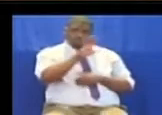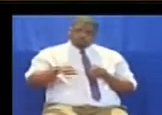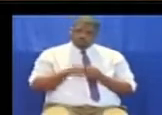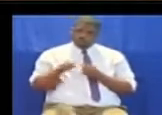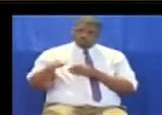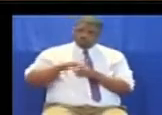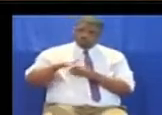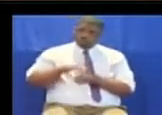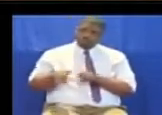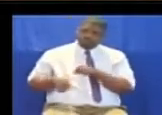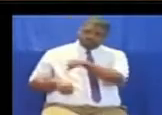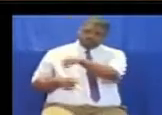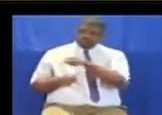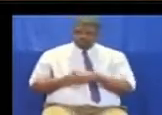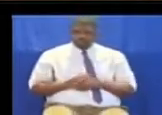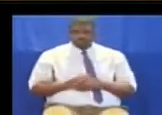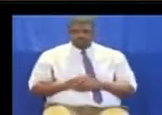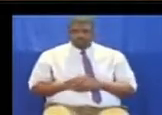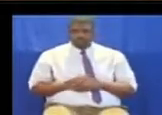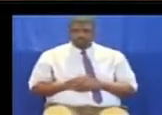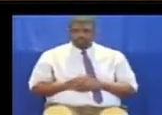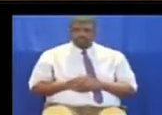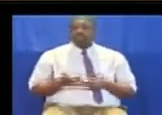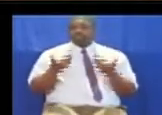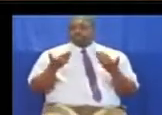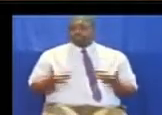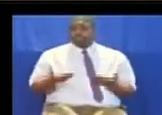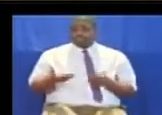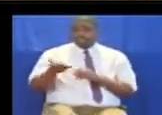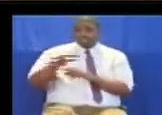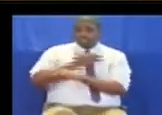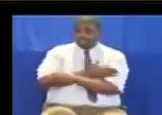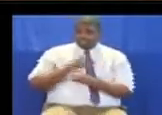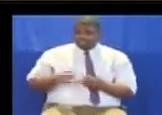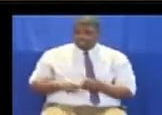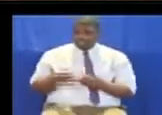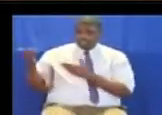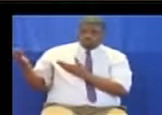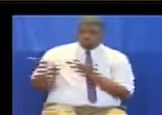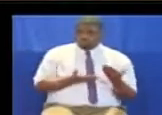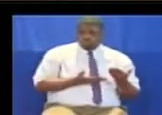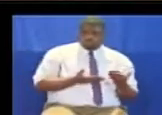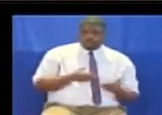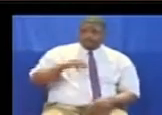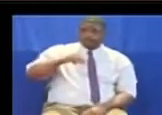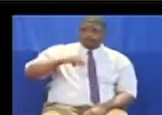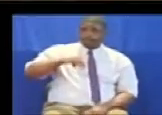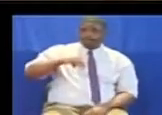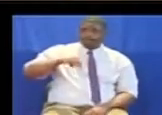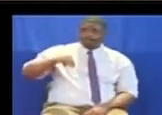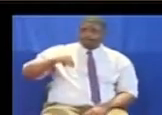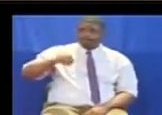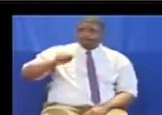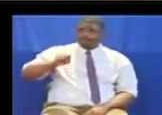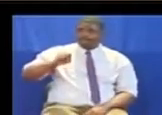tunakoelekea. Sasa kabla sijamuita Mheshimiwa Esther Masi,